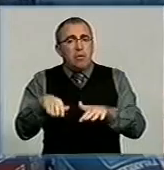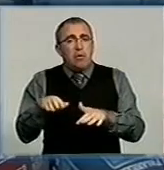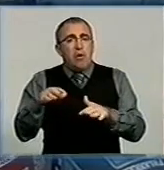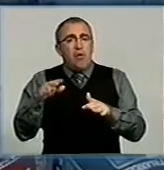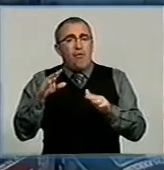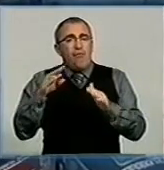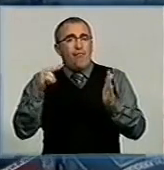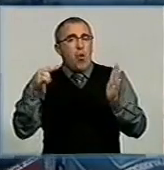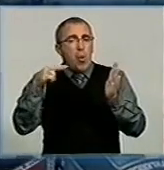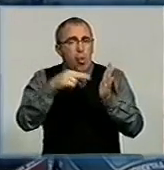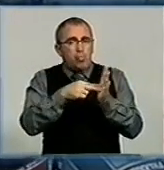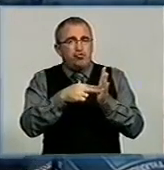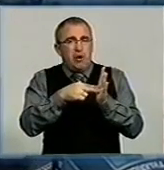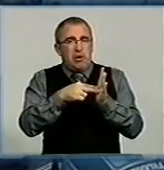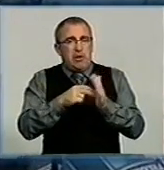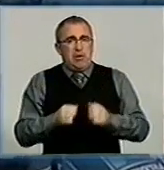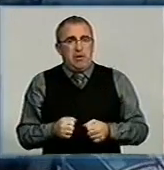включений